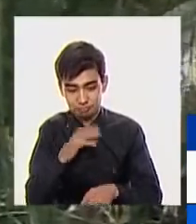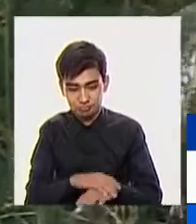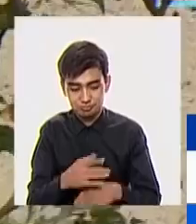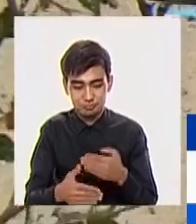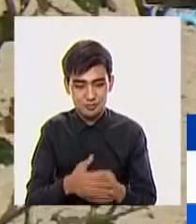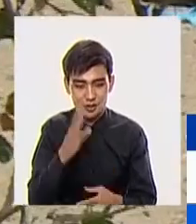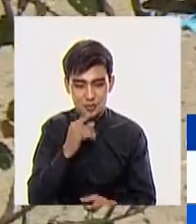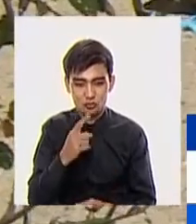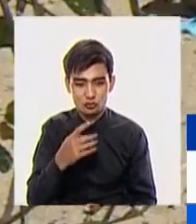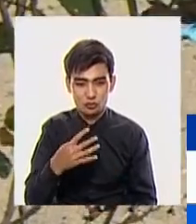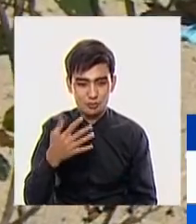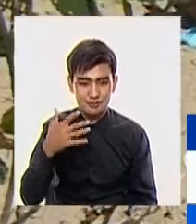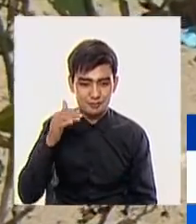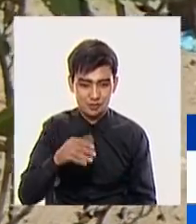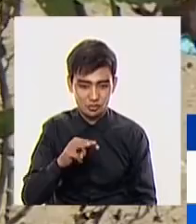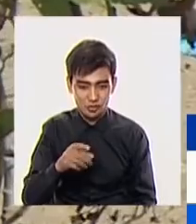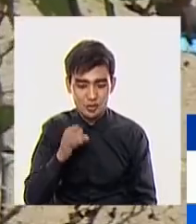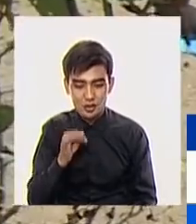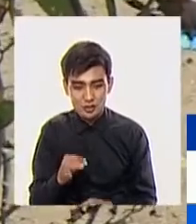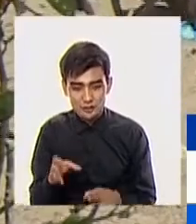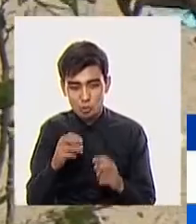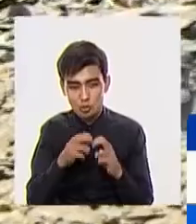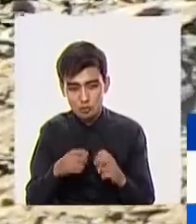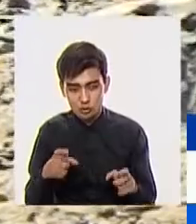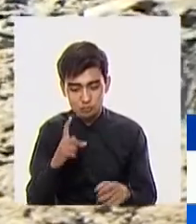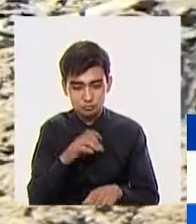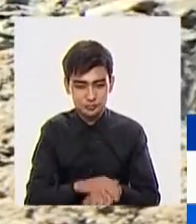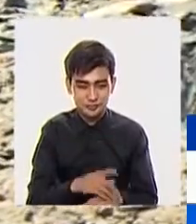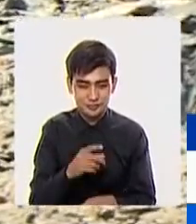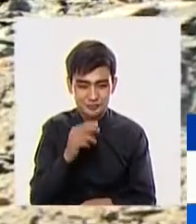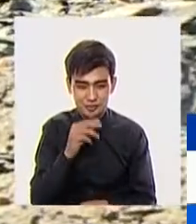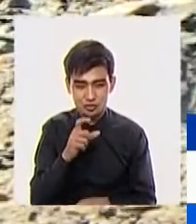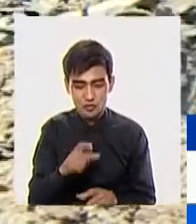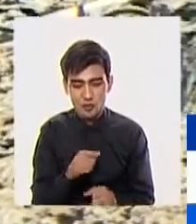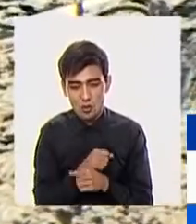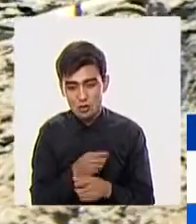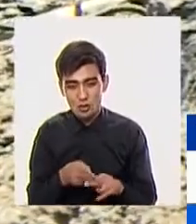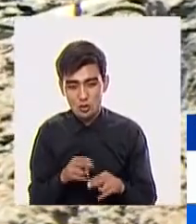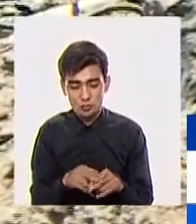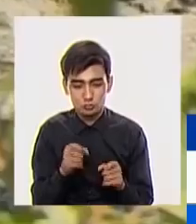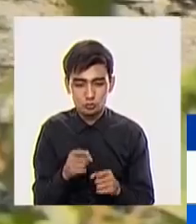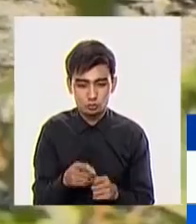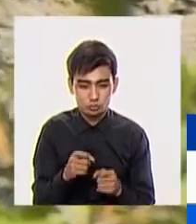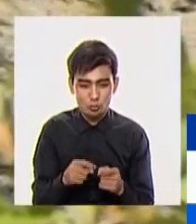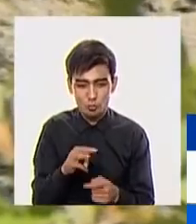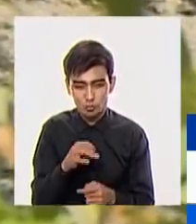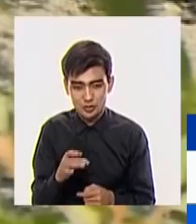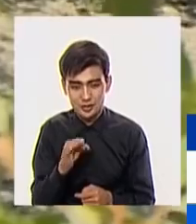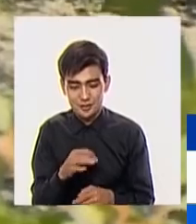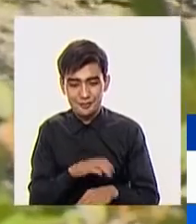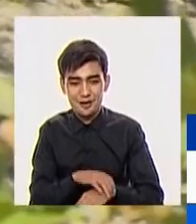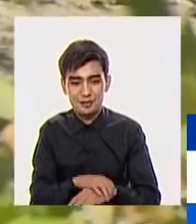могут наказать на 145 тысяч тенге. Однако проверяющие не смогли поймать ни одного отдыхающего, который мусорит на берегу, ведь нужны еще